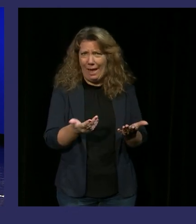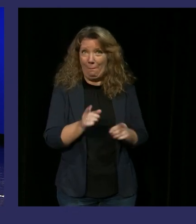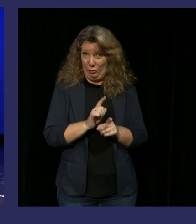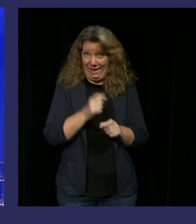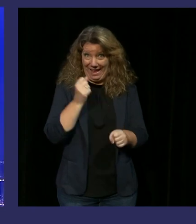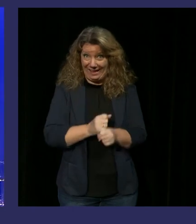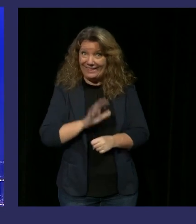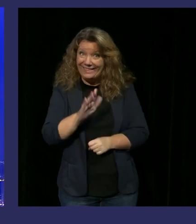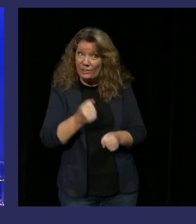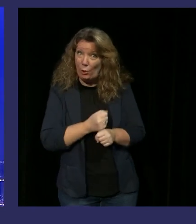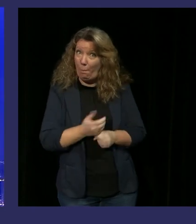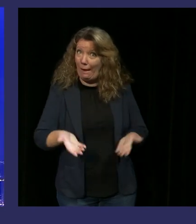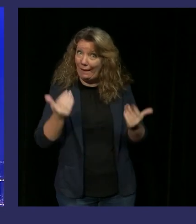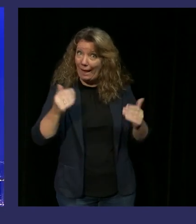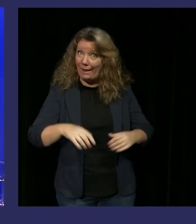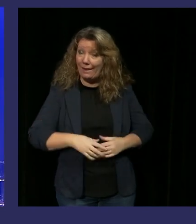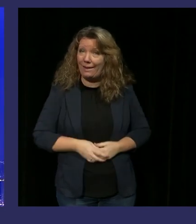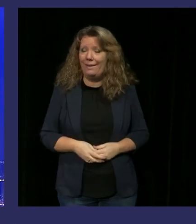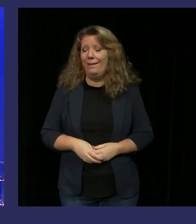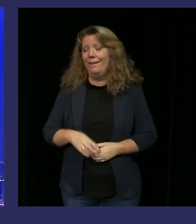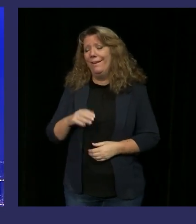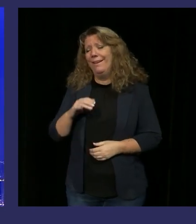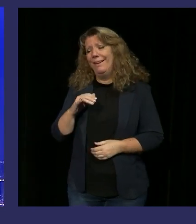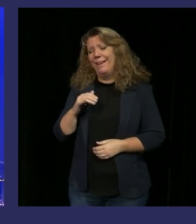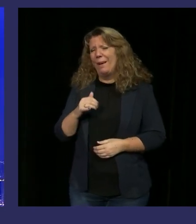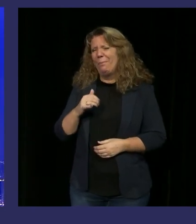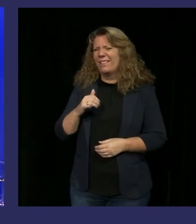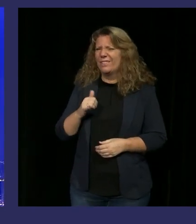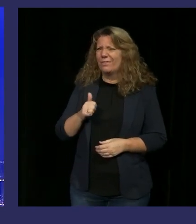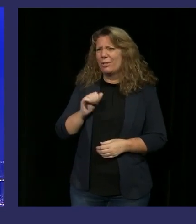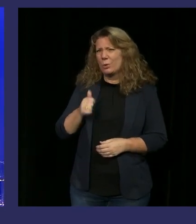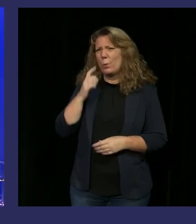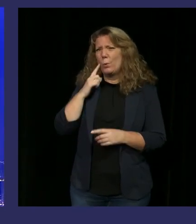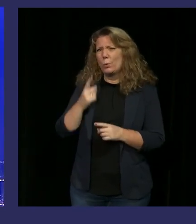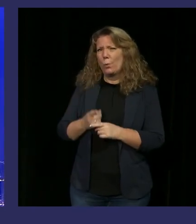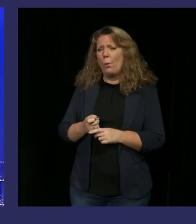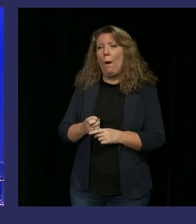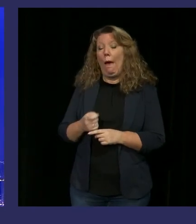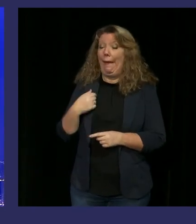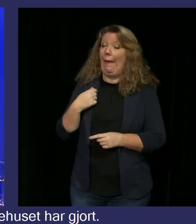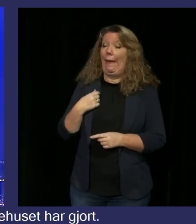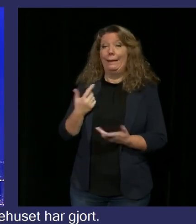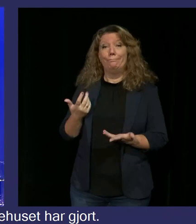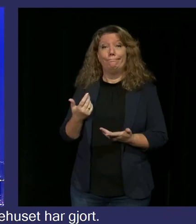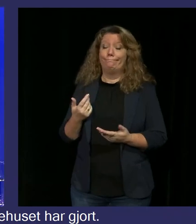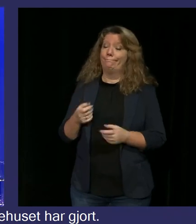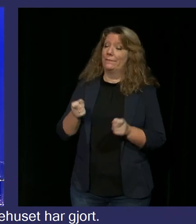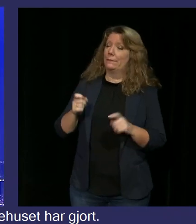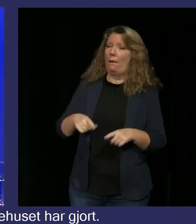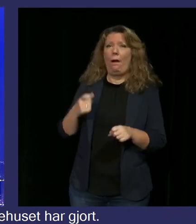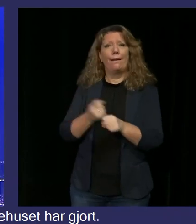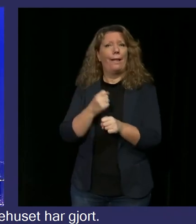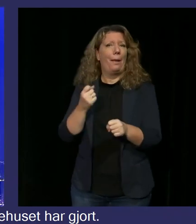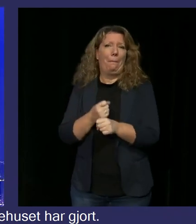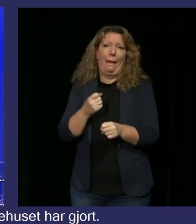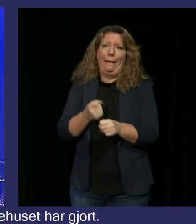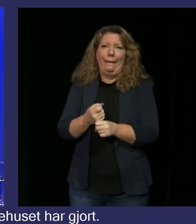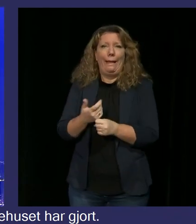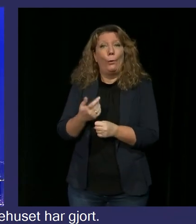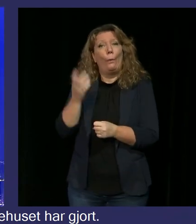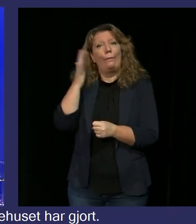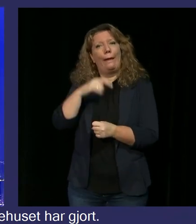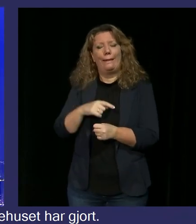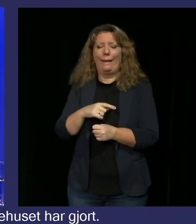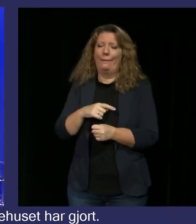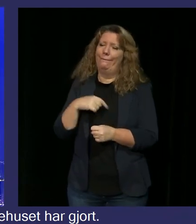Ja, skulle tro det. Og jeg gikk jo inn i arbeidet og tenkte at ok, vi gjør bare det som Helgelandssykehuset har